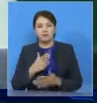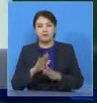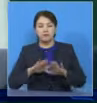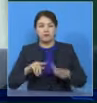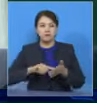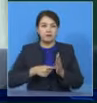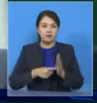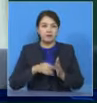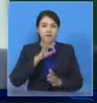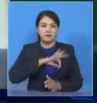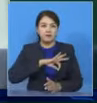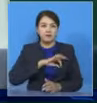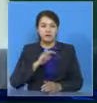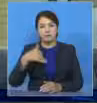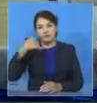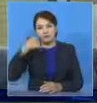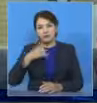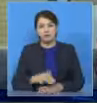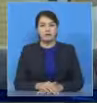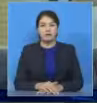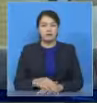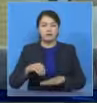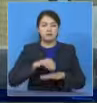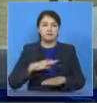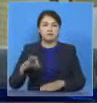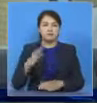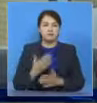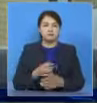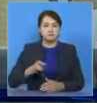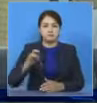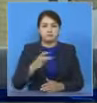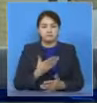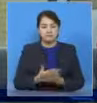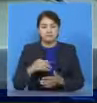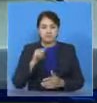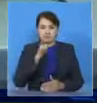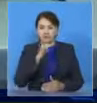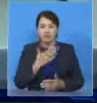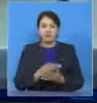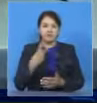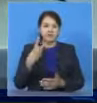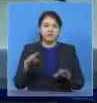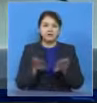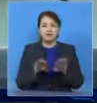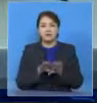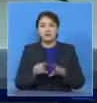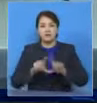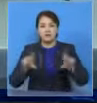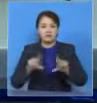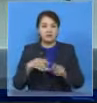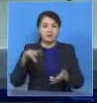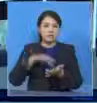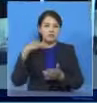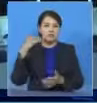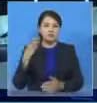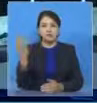целей используются специальные планшеты. Аким области побывал и в региональном центре тестирования. Еще два подобных центра функционируют в городах Актобе